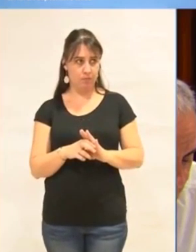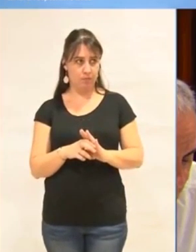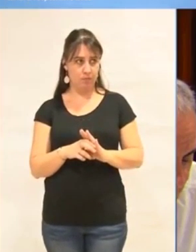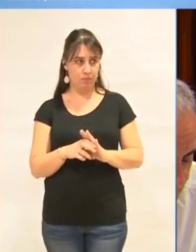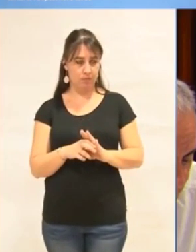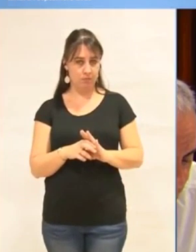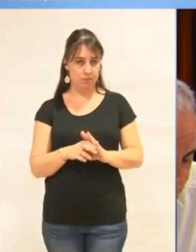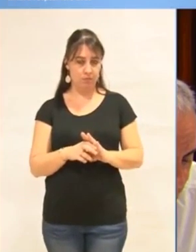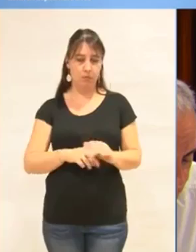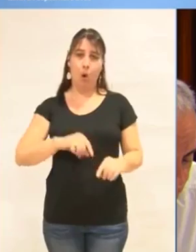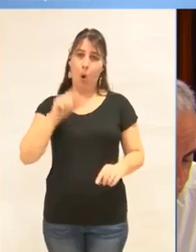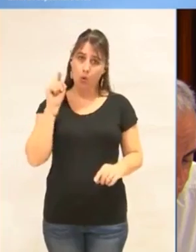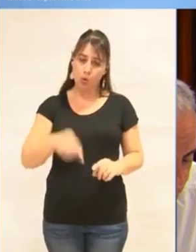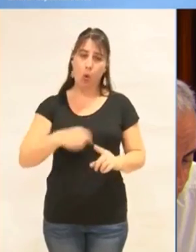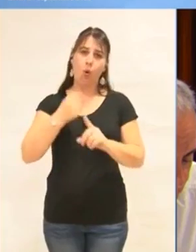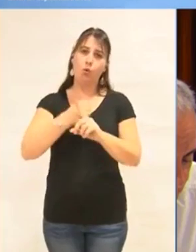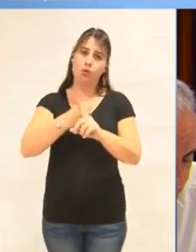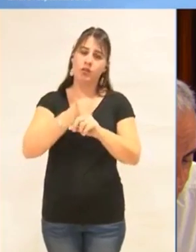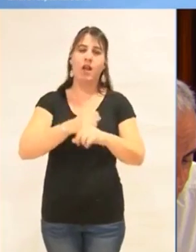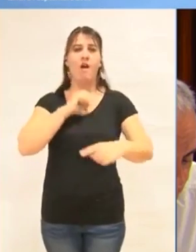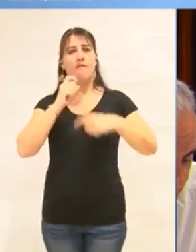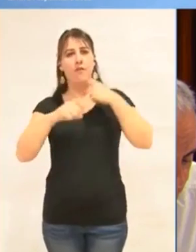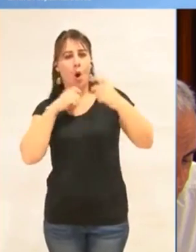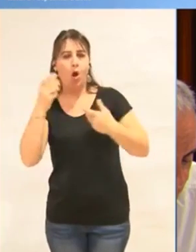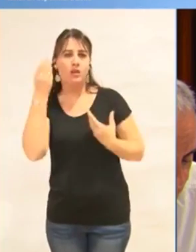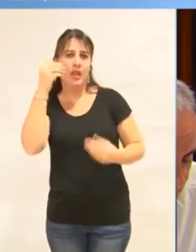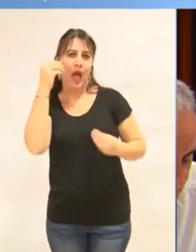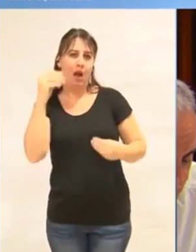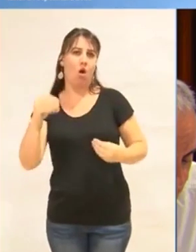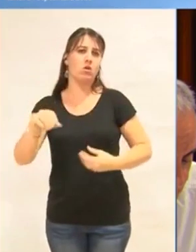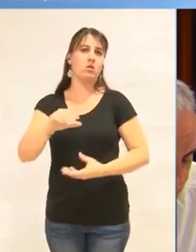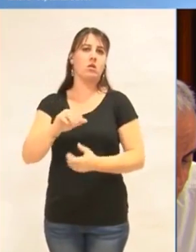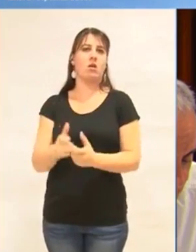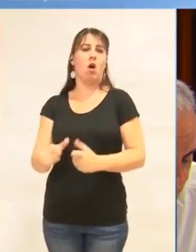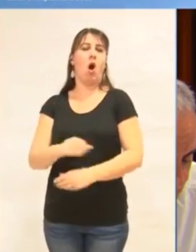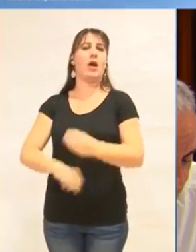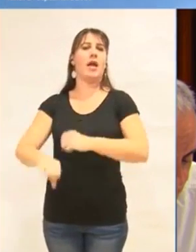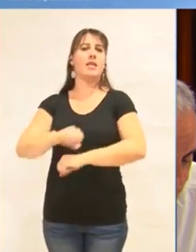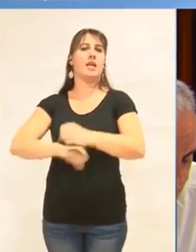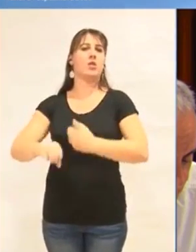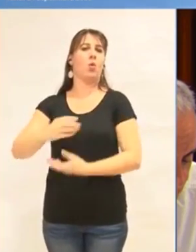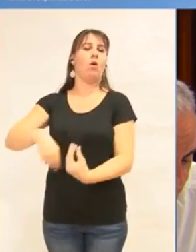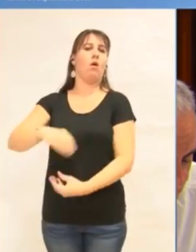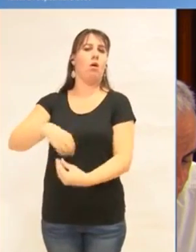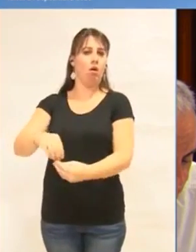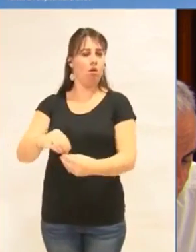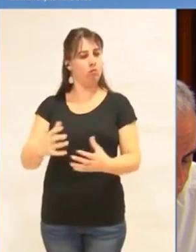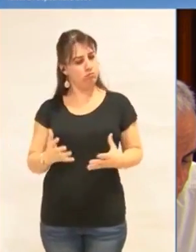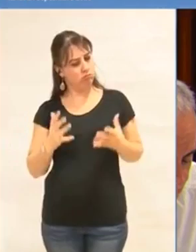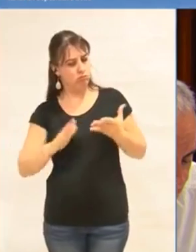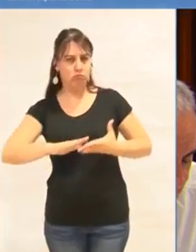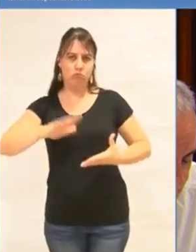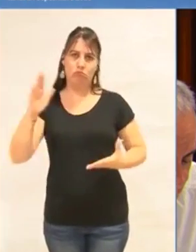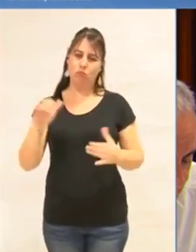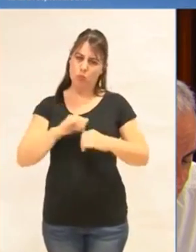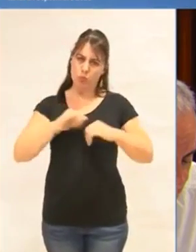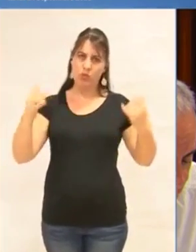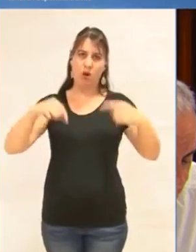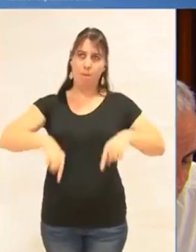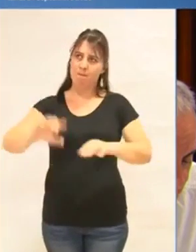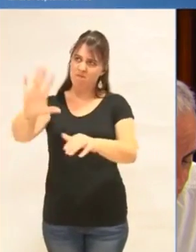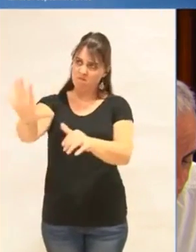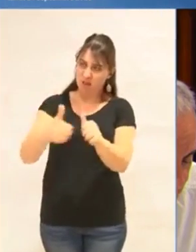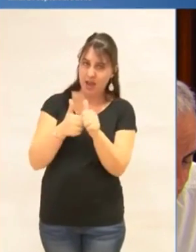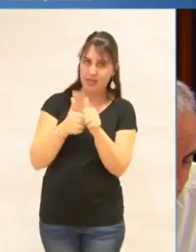doit lutter contre le fléau de la violence et de la délinquance organisée avec un engagement fort et massif de l'État.